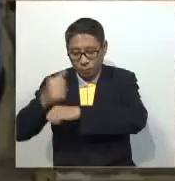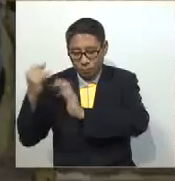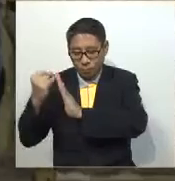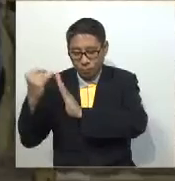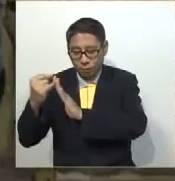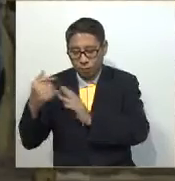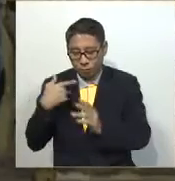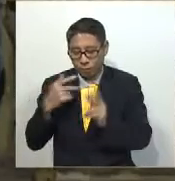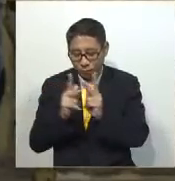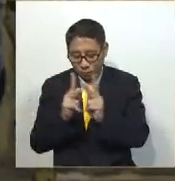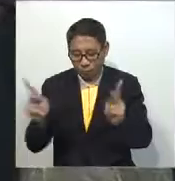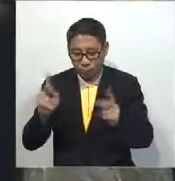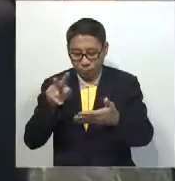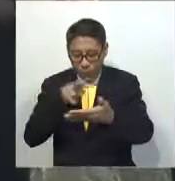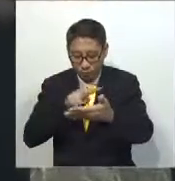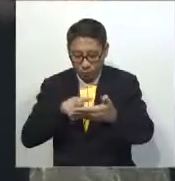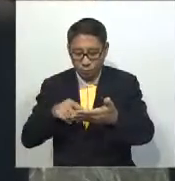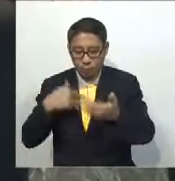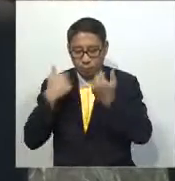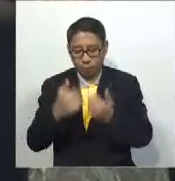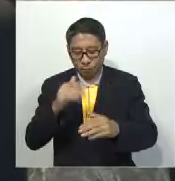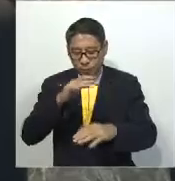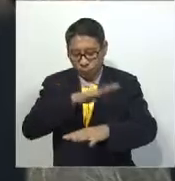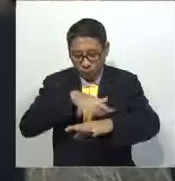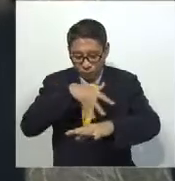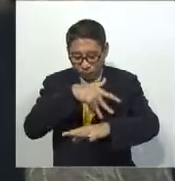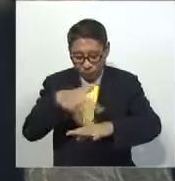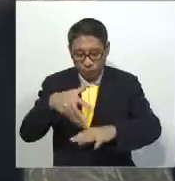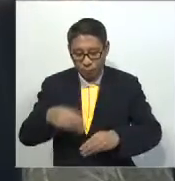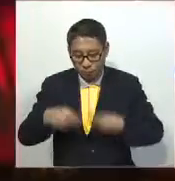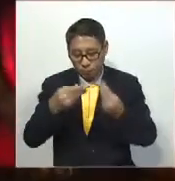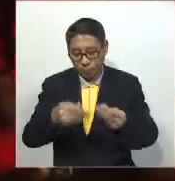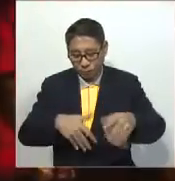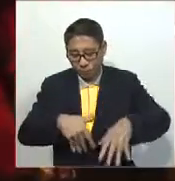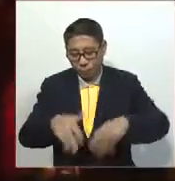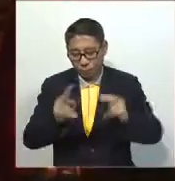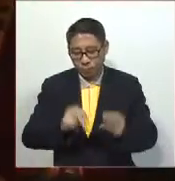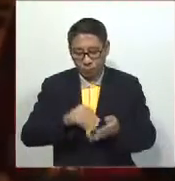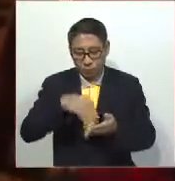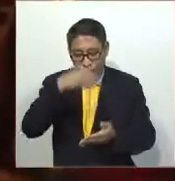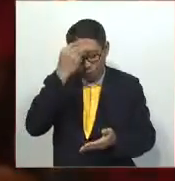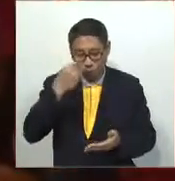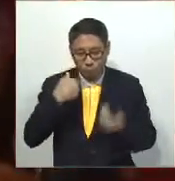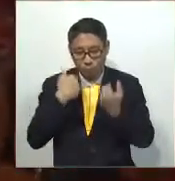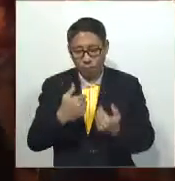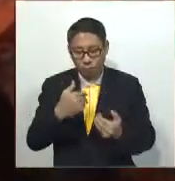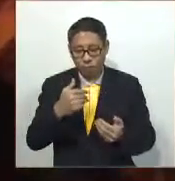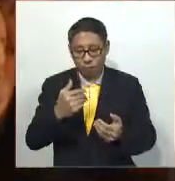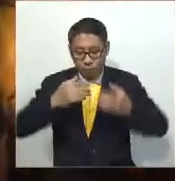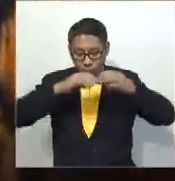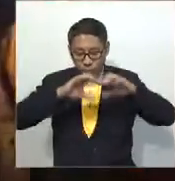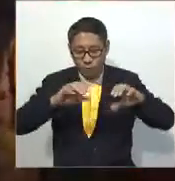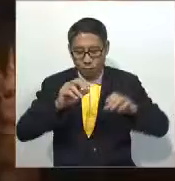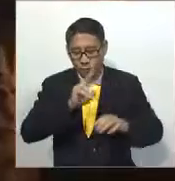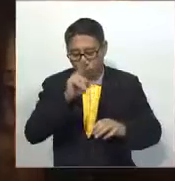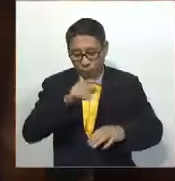งคณะกรรมการขึ้นมาพิจารณานะครับในเรื่องของพื้นที่ว่าเราจะให้ประชาชนให้นักเรียนและก็ส่วนราชการต่างๆมาเ